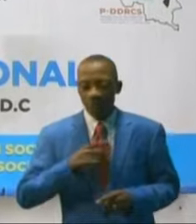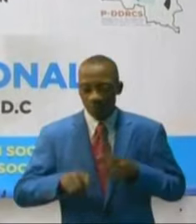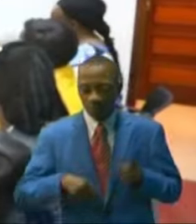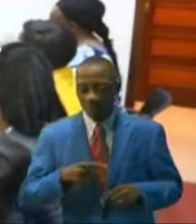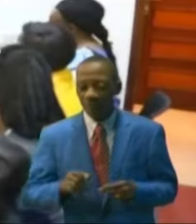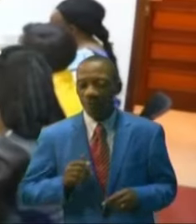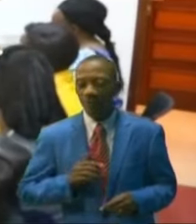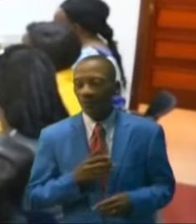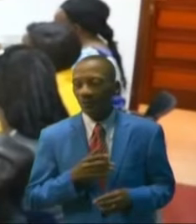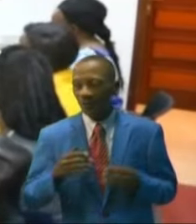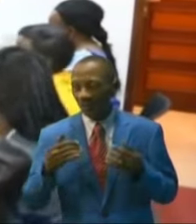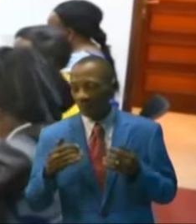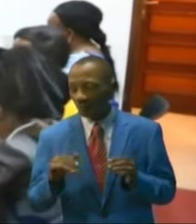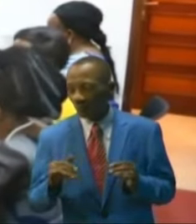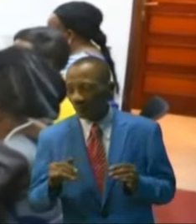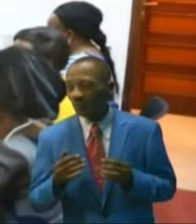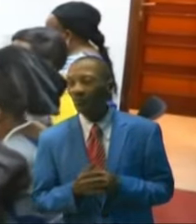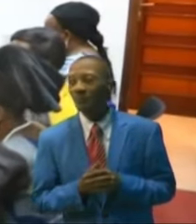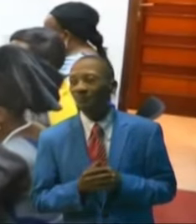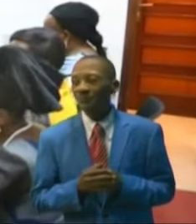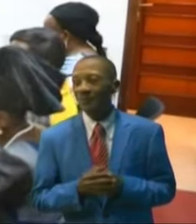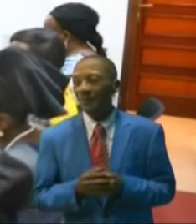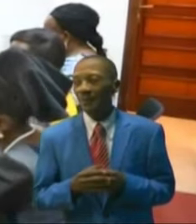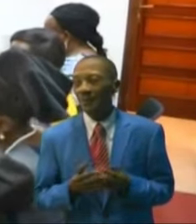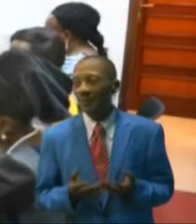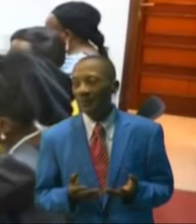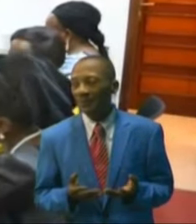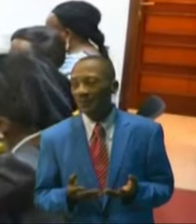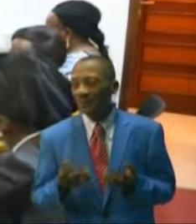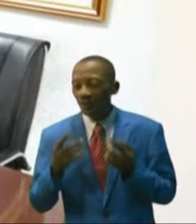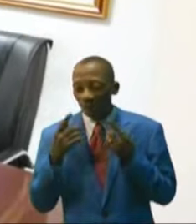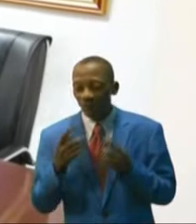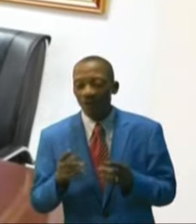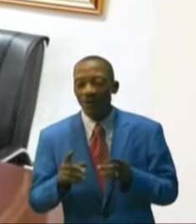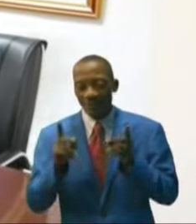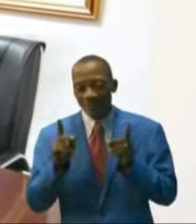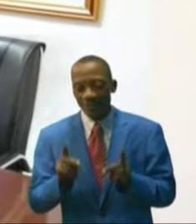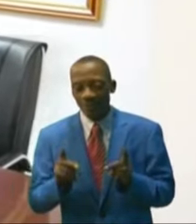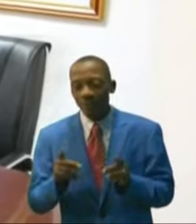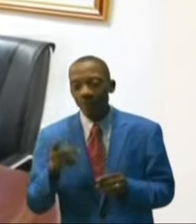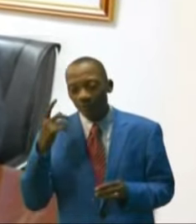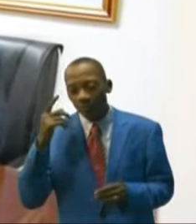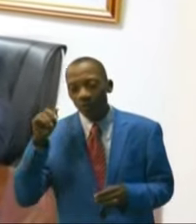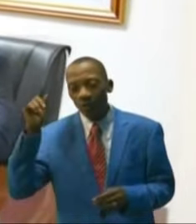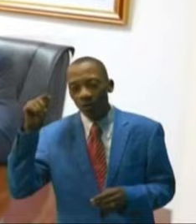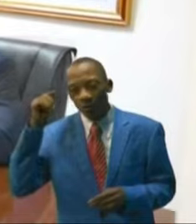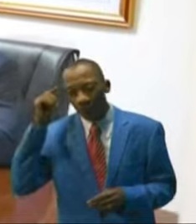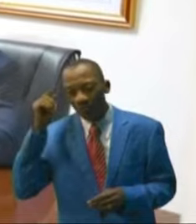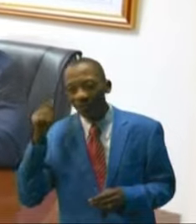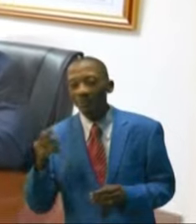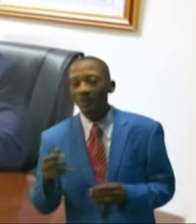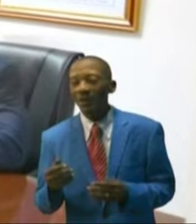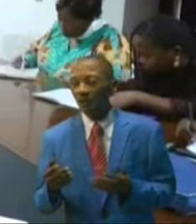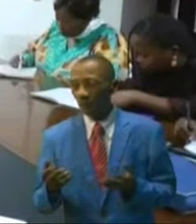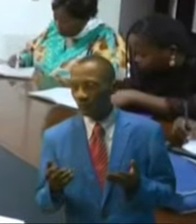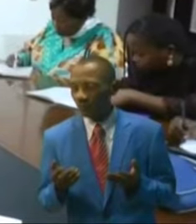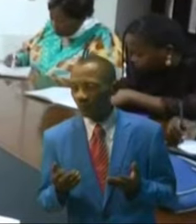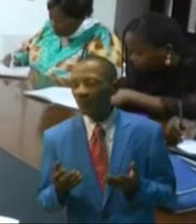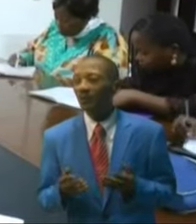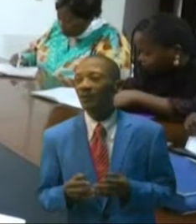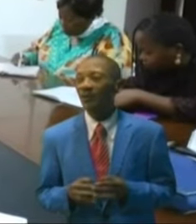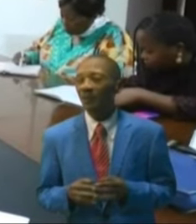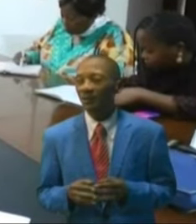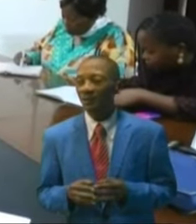déterminés à appuyer le processus de désarmement. Elles veulent apporter des solutions spécifiques aux besoins multiples dans le contexte